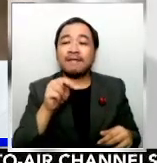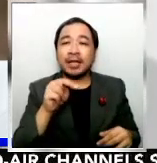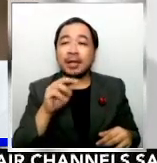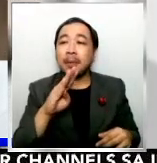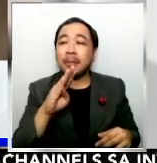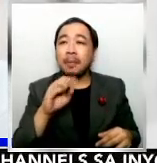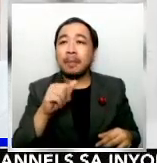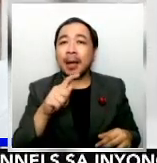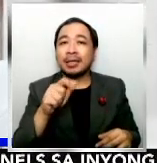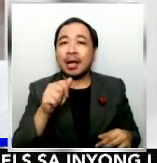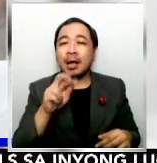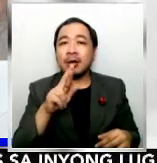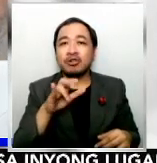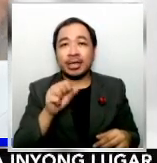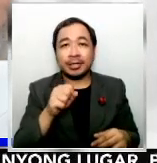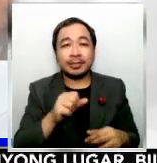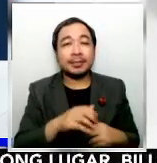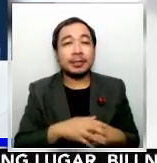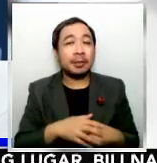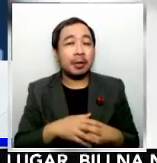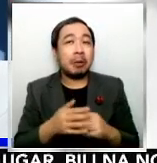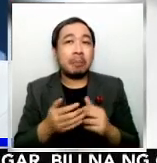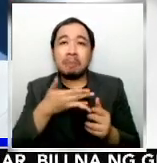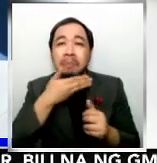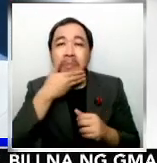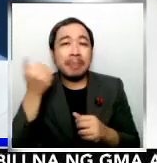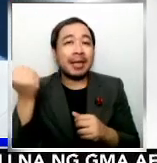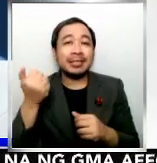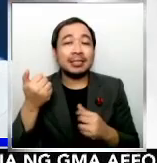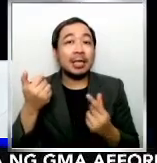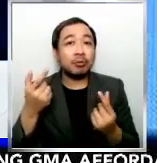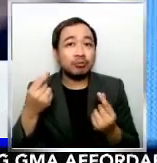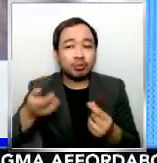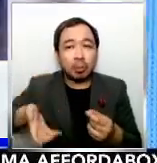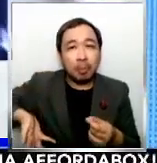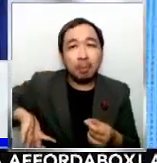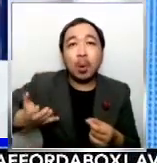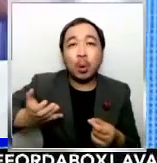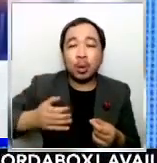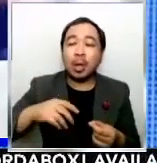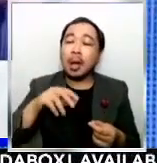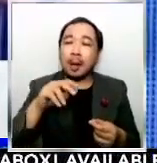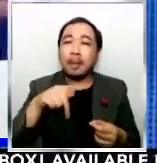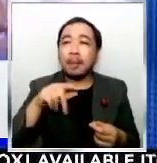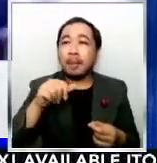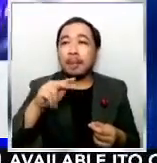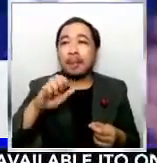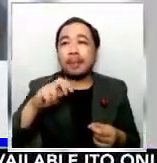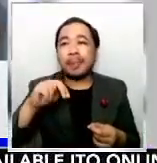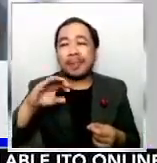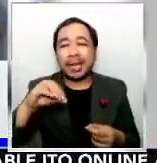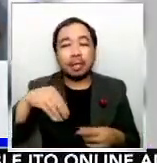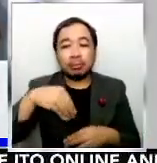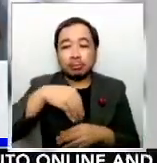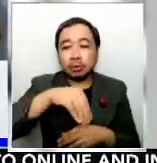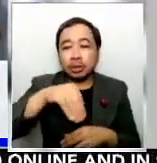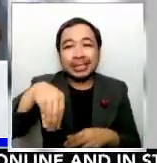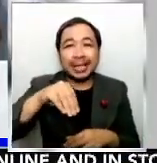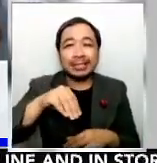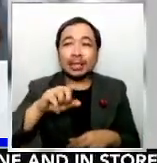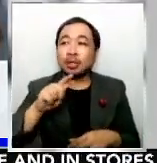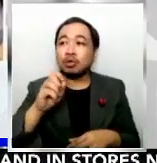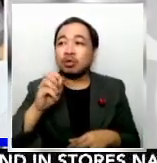greatest international bowler of all time na si Paeng Nepomuceno. Asia's first grandmaster na si Eugene Torre. At ang